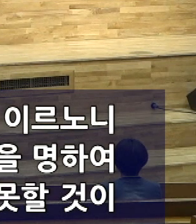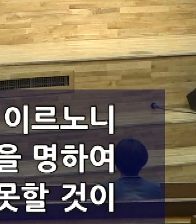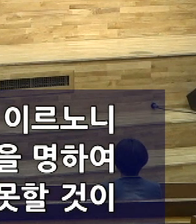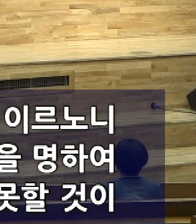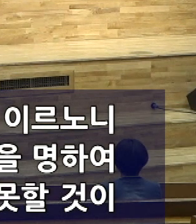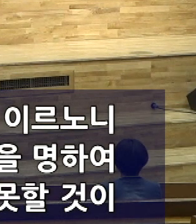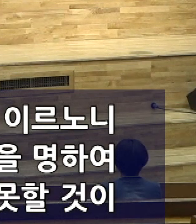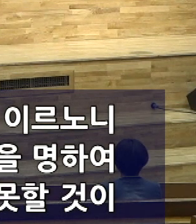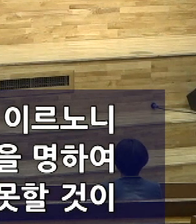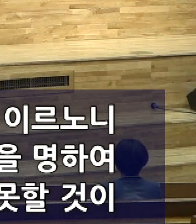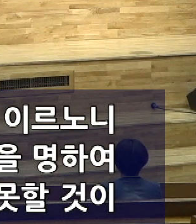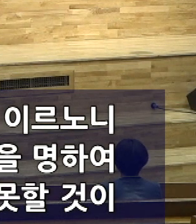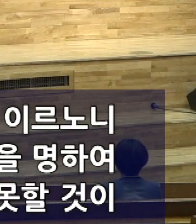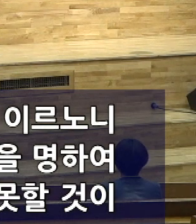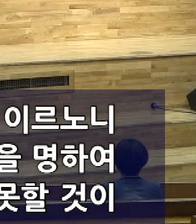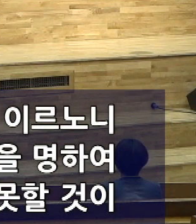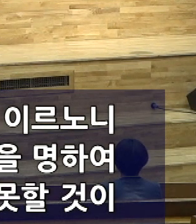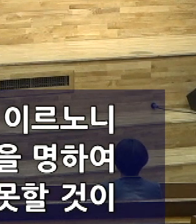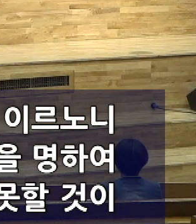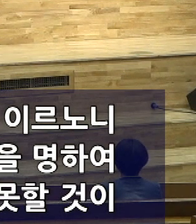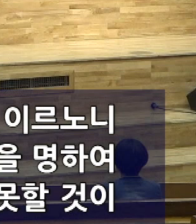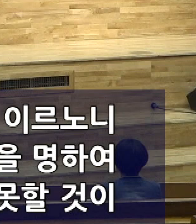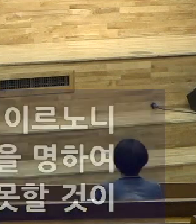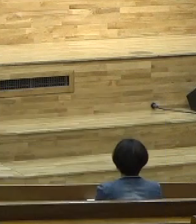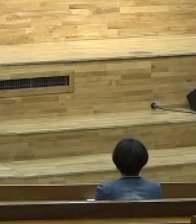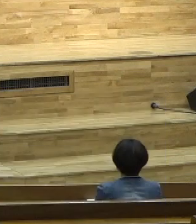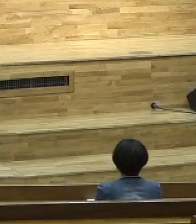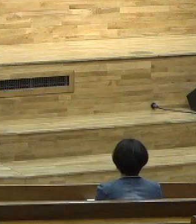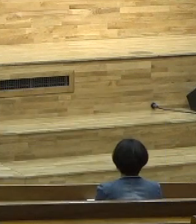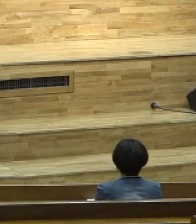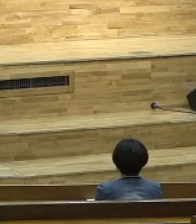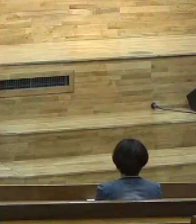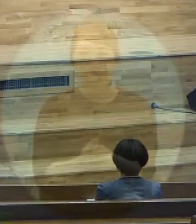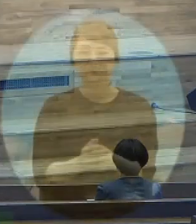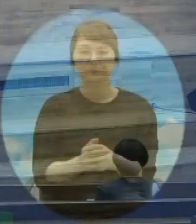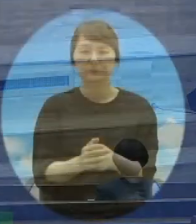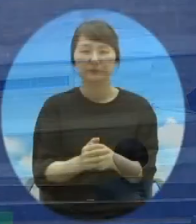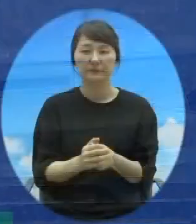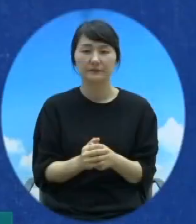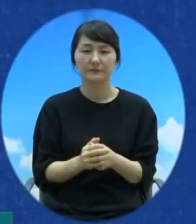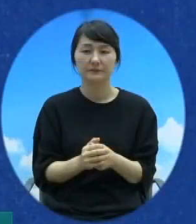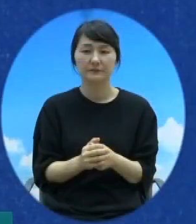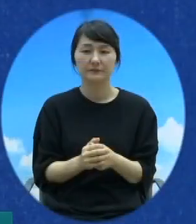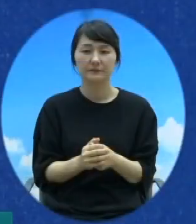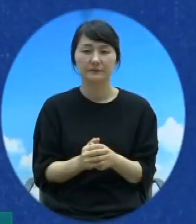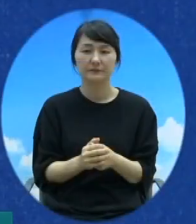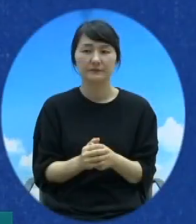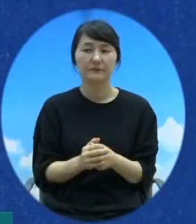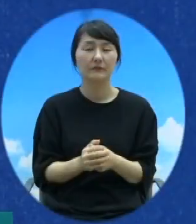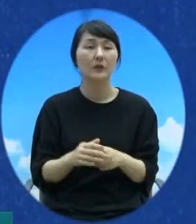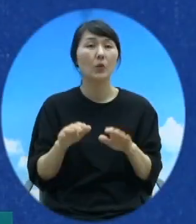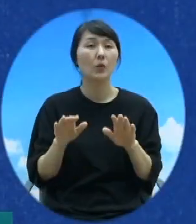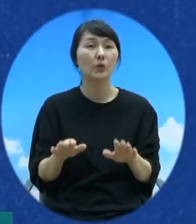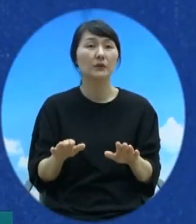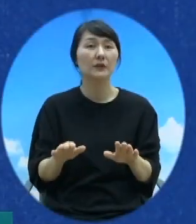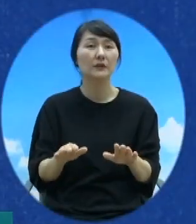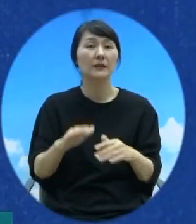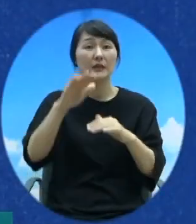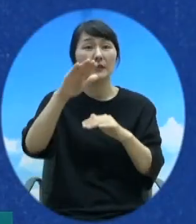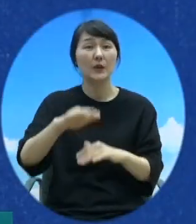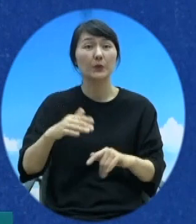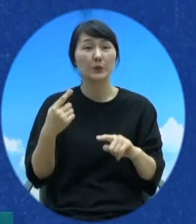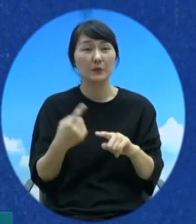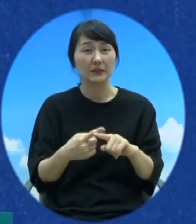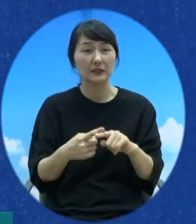옮겨질 것이요 또 너희가 못할 것이 없으리라. 아멘. 오늘 본문에도